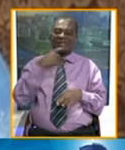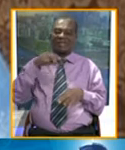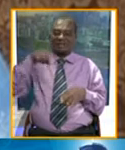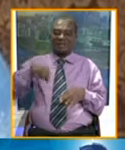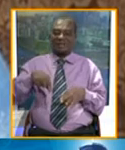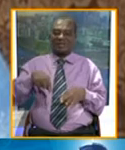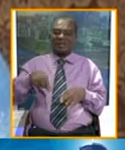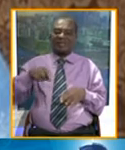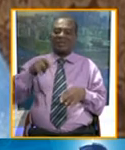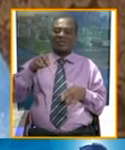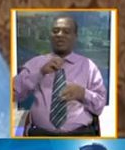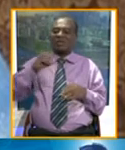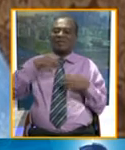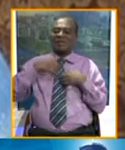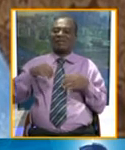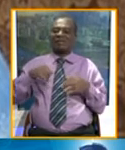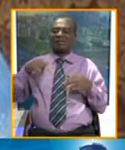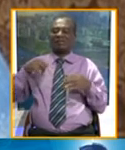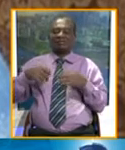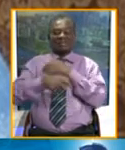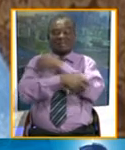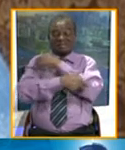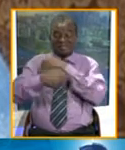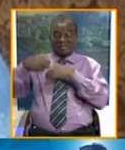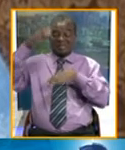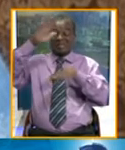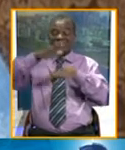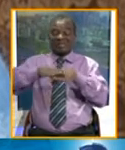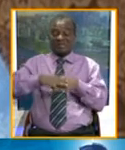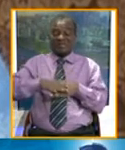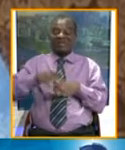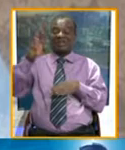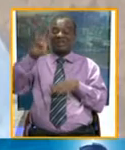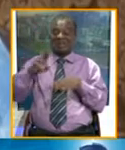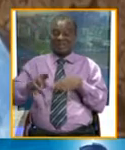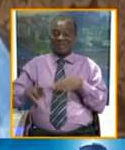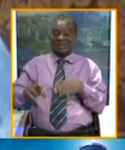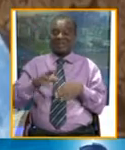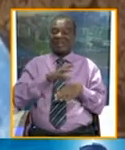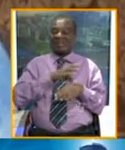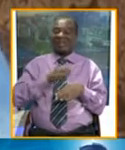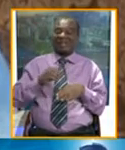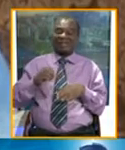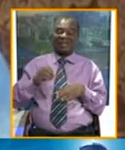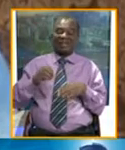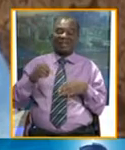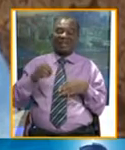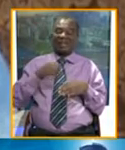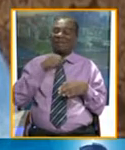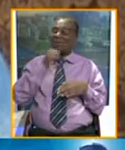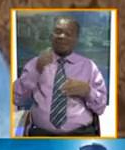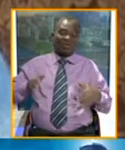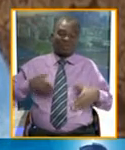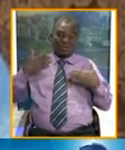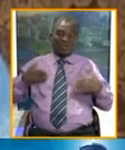Mamane Ousmane appelle à une marche pacifique sur l'ensemble du territoire, à la mobilisation du peuple et au soutien